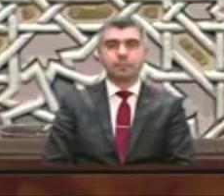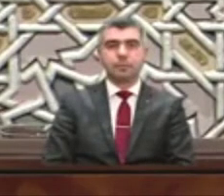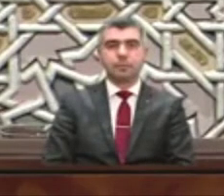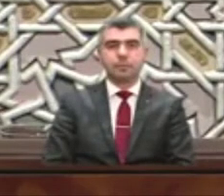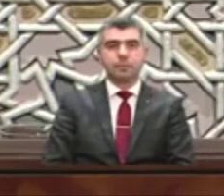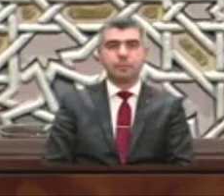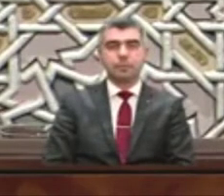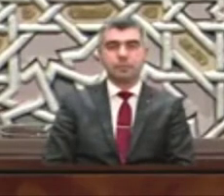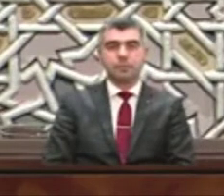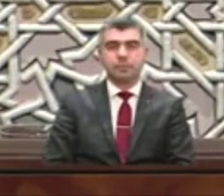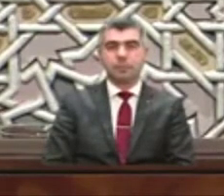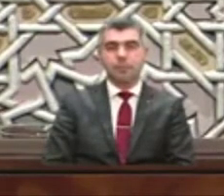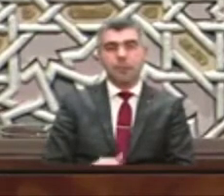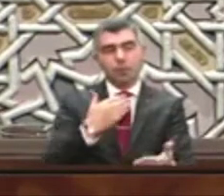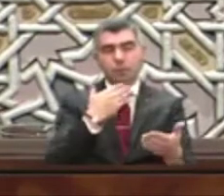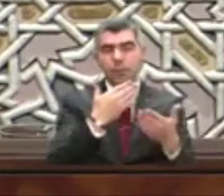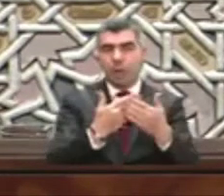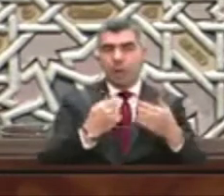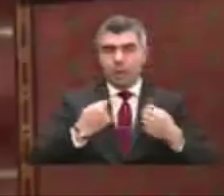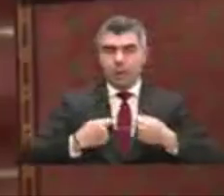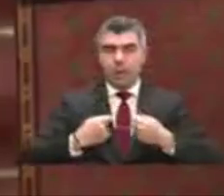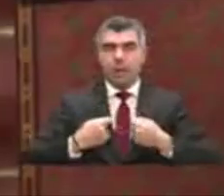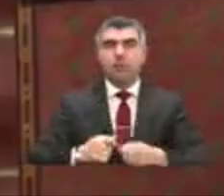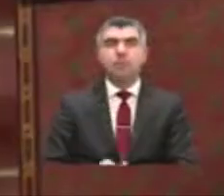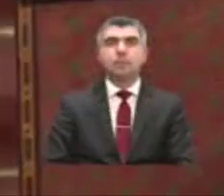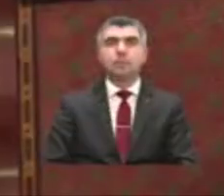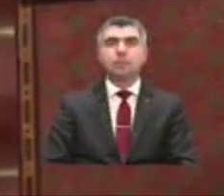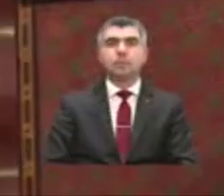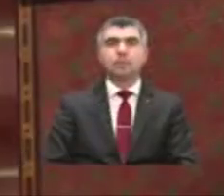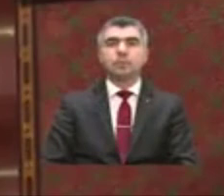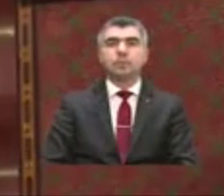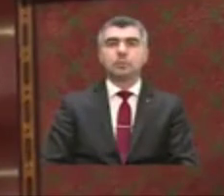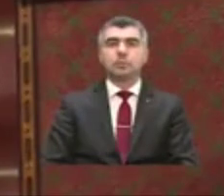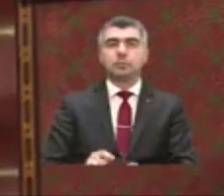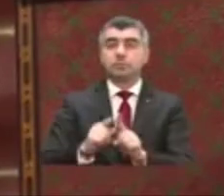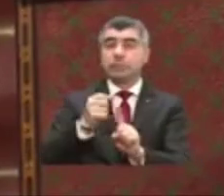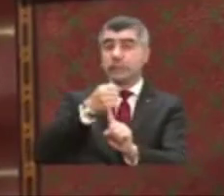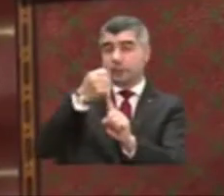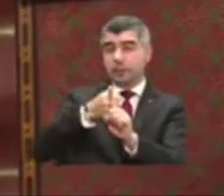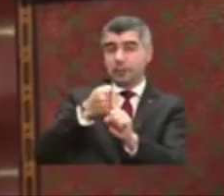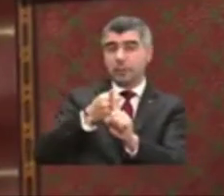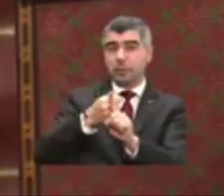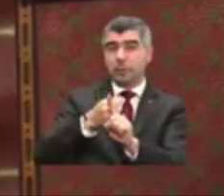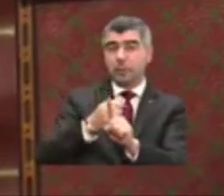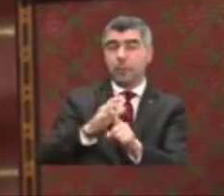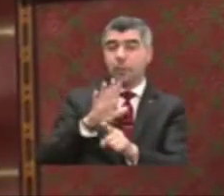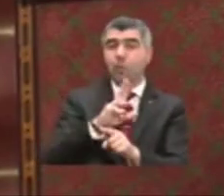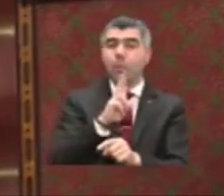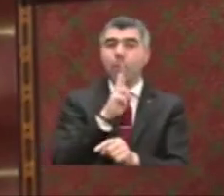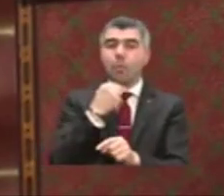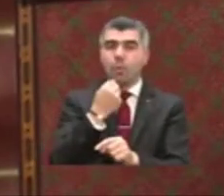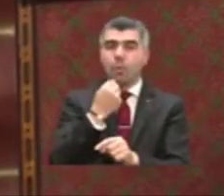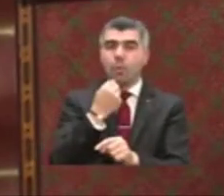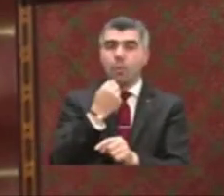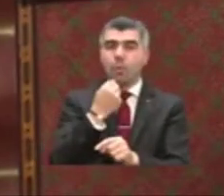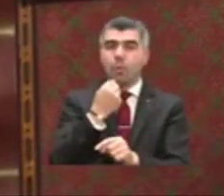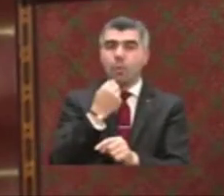إذن شكرا سيد الرئيس. سيد النائب المحترم، بالنسبة للمجهودات المبذولة من طرف الحكومة،